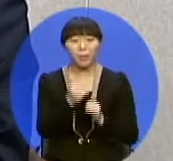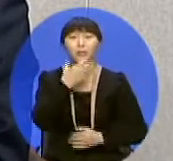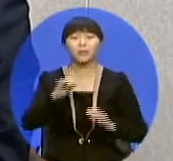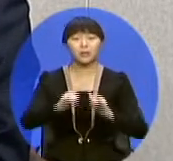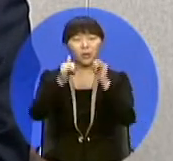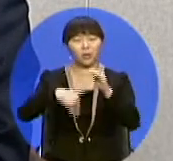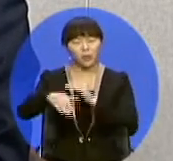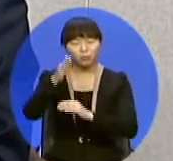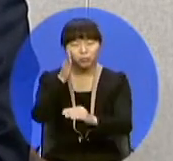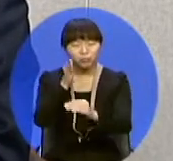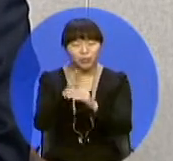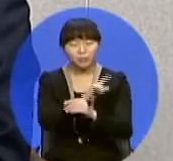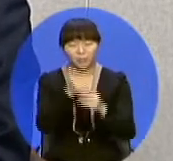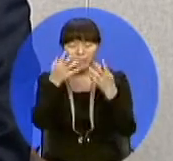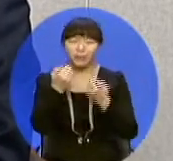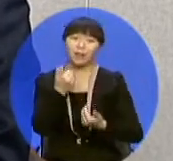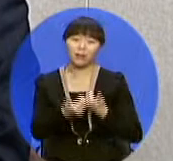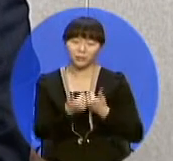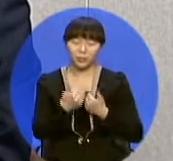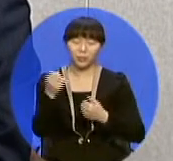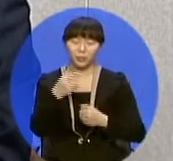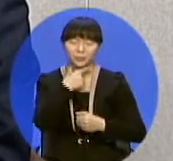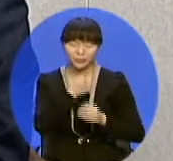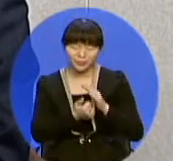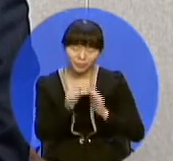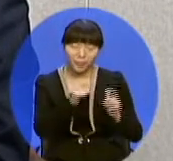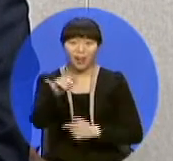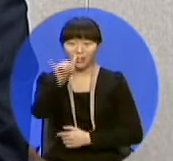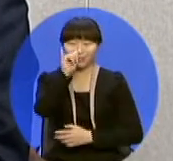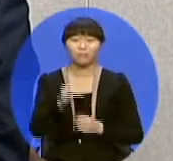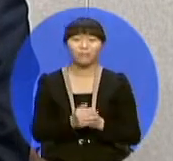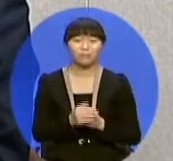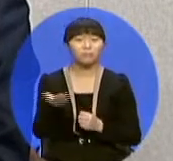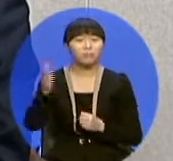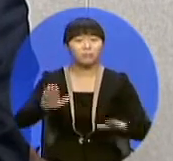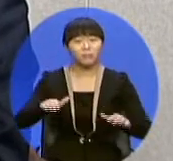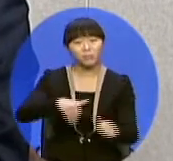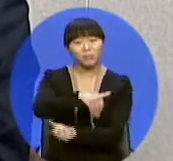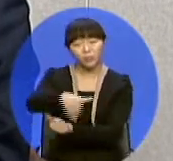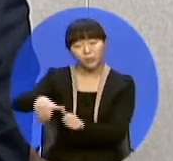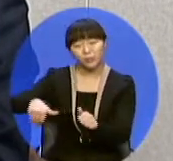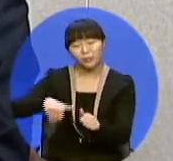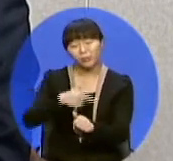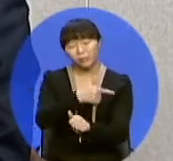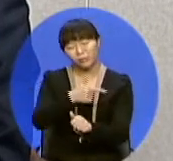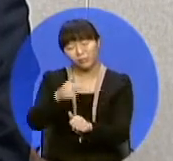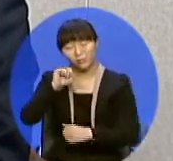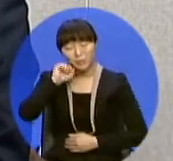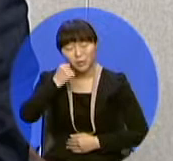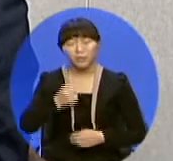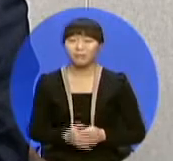길목에서 많은 갈등도 있고 또 소망도 있습니다. 그렇지만 현실은 매우